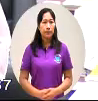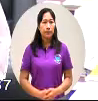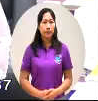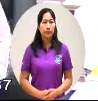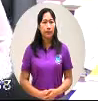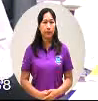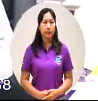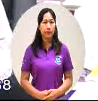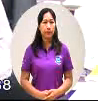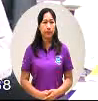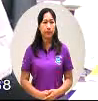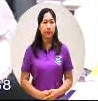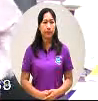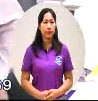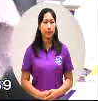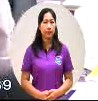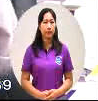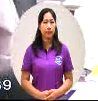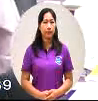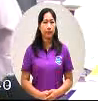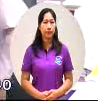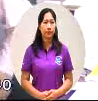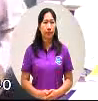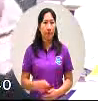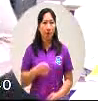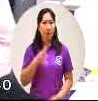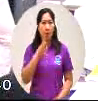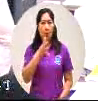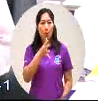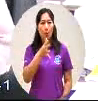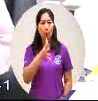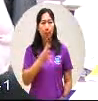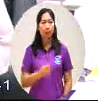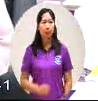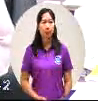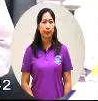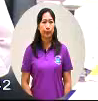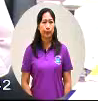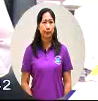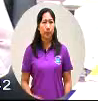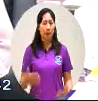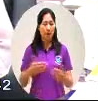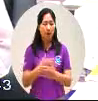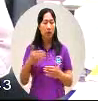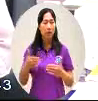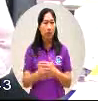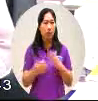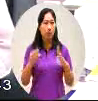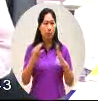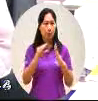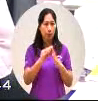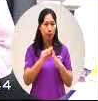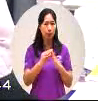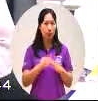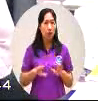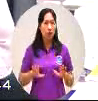好啊，我想问一下哈，啊，我们交通局哈。